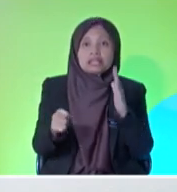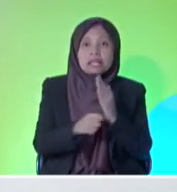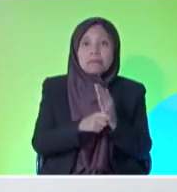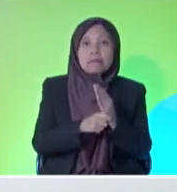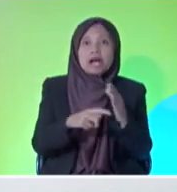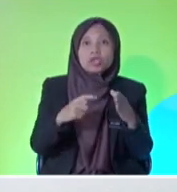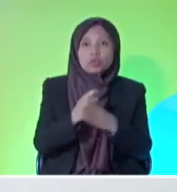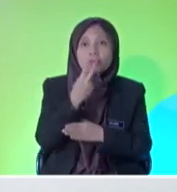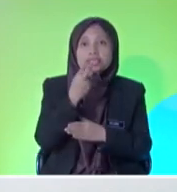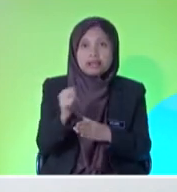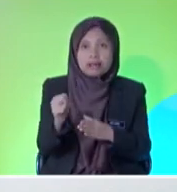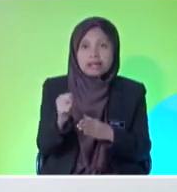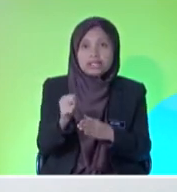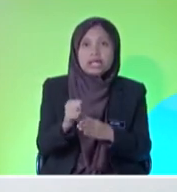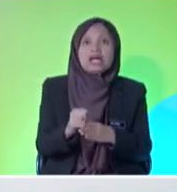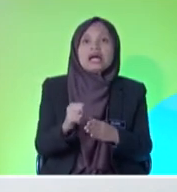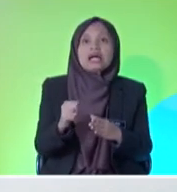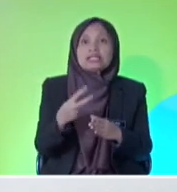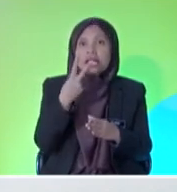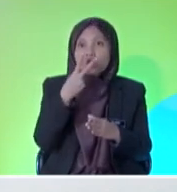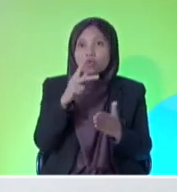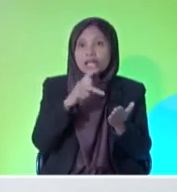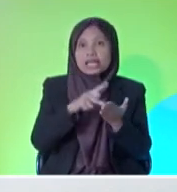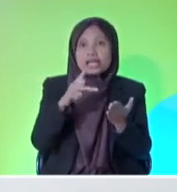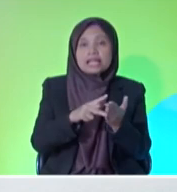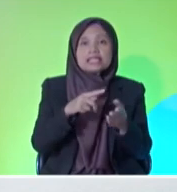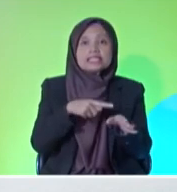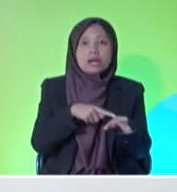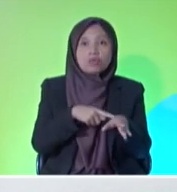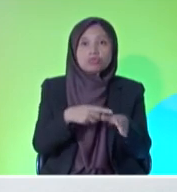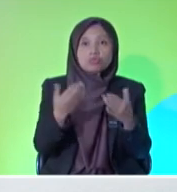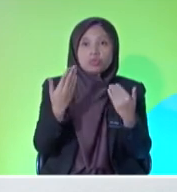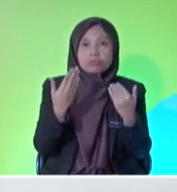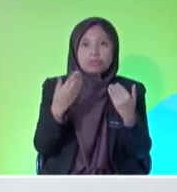lilitan batang seperti mana Saya cakap Tadi nanti kita akan coba